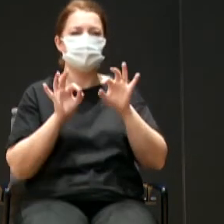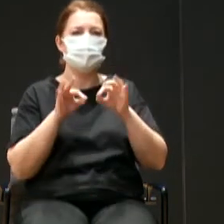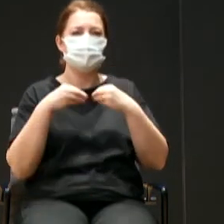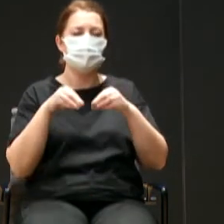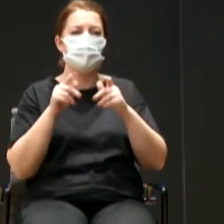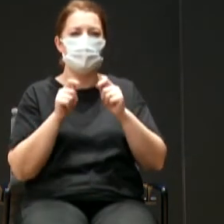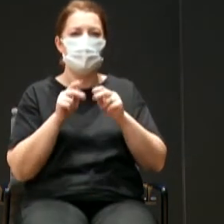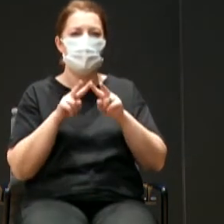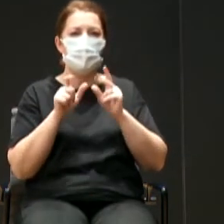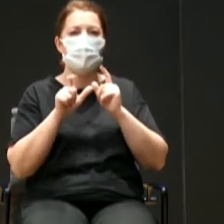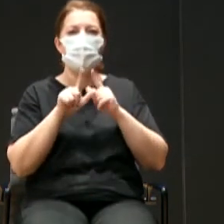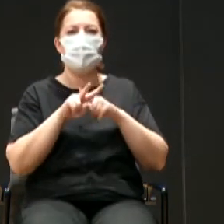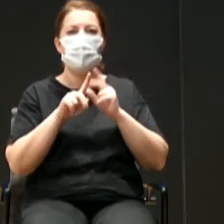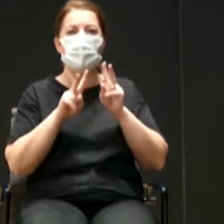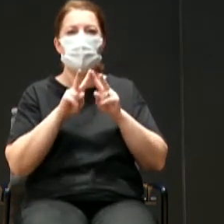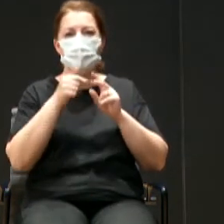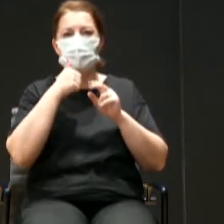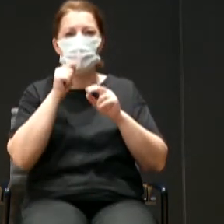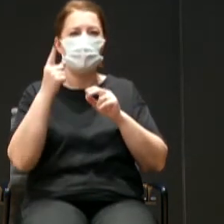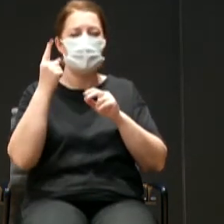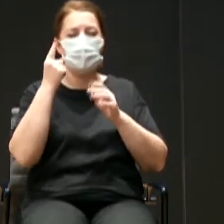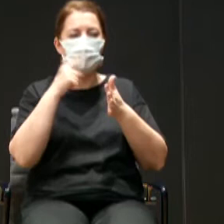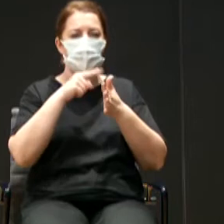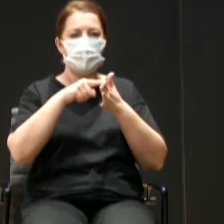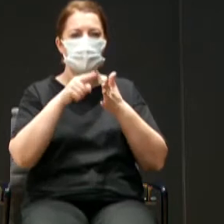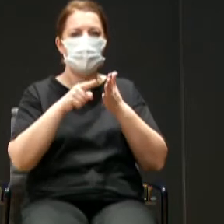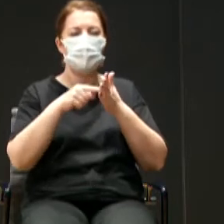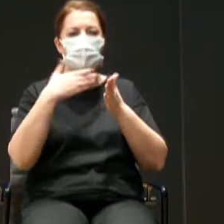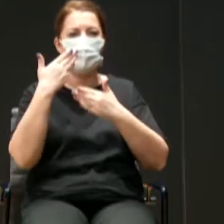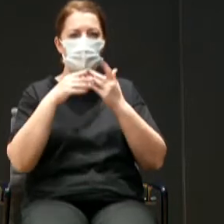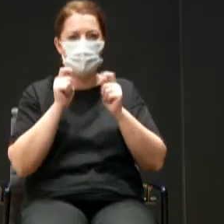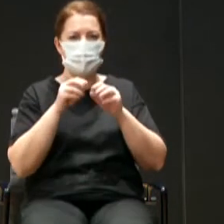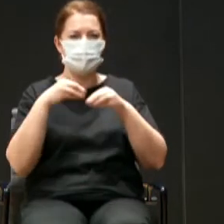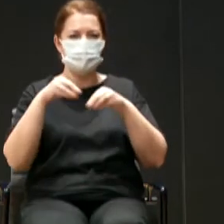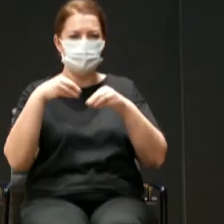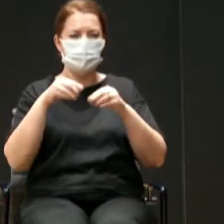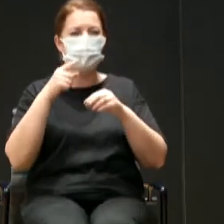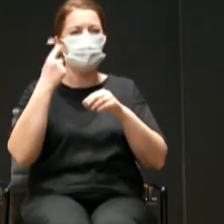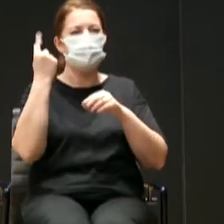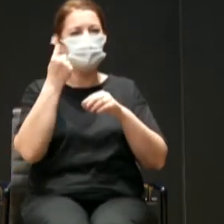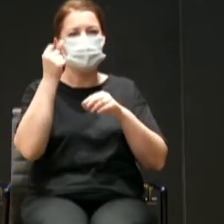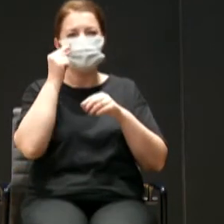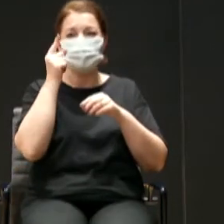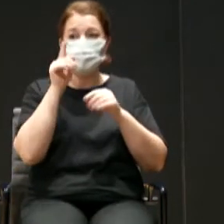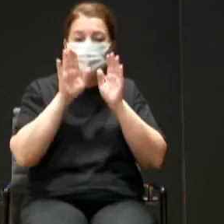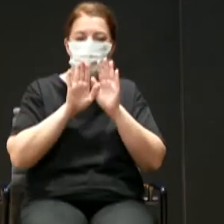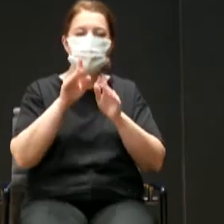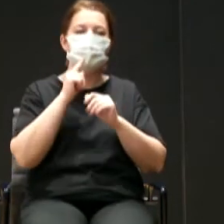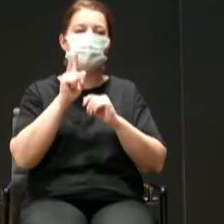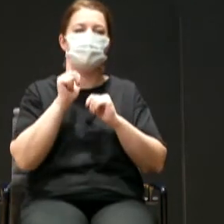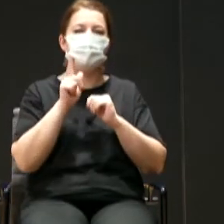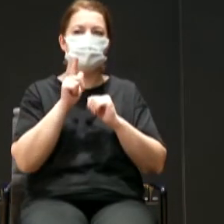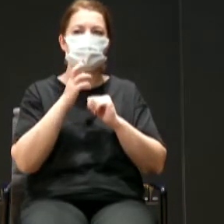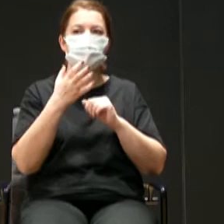Mülayim abi kurumları tek tek saydı, satılan kurumları saydı. Yani buna birilerinin artık dur demesi gerekiyor. Ya